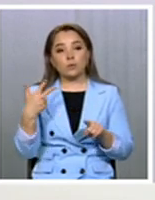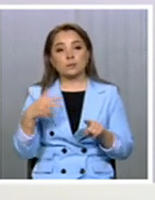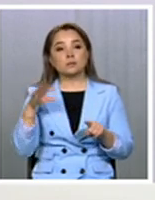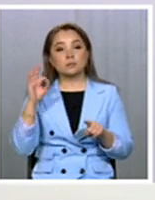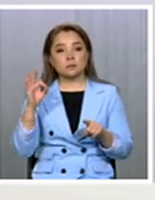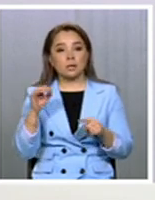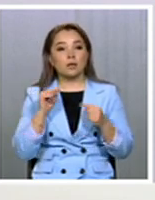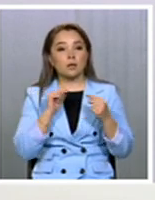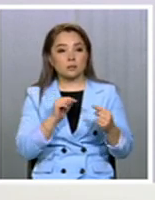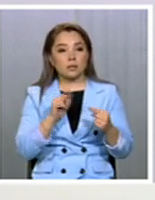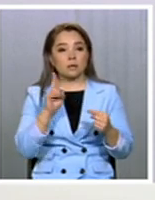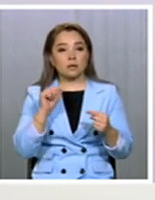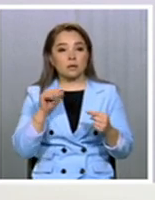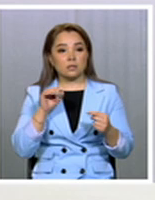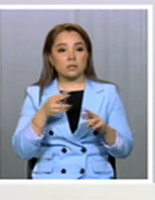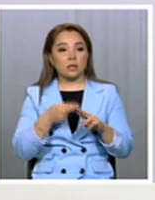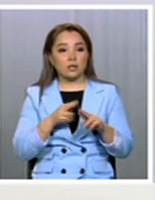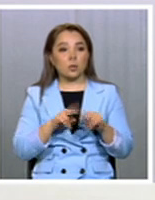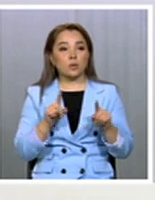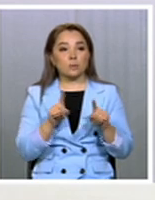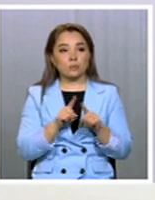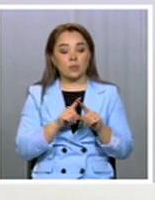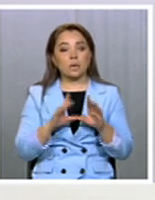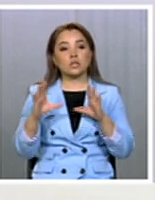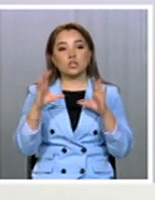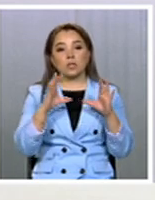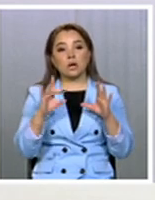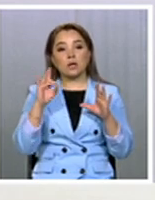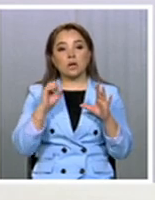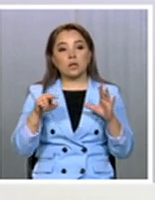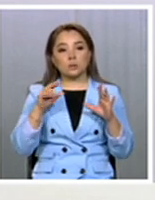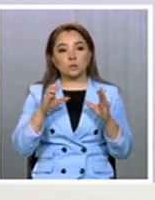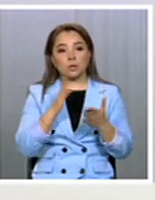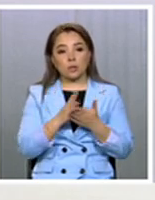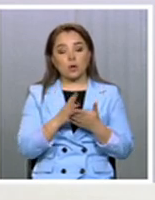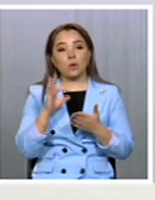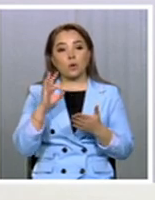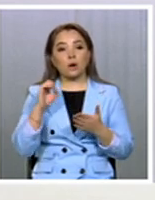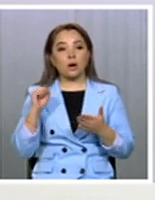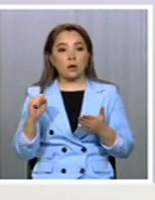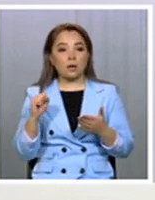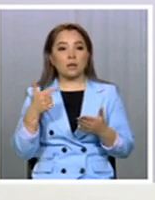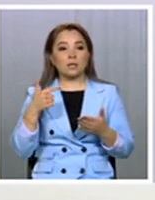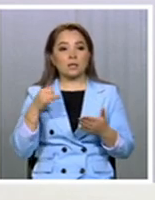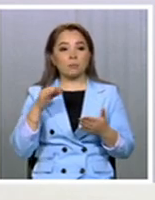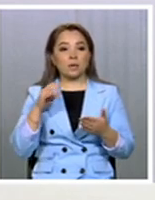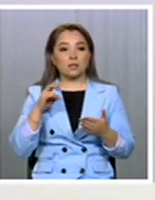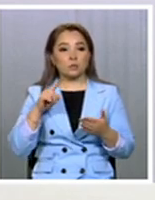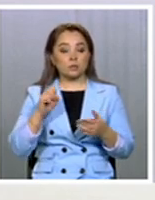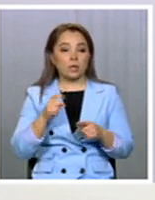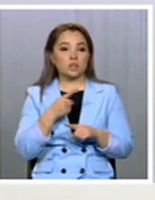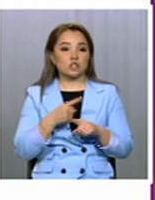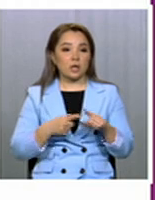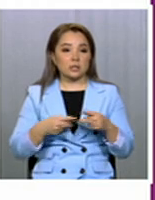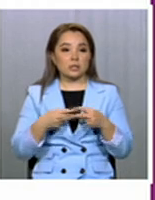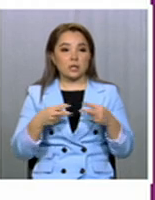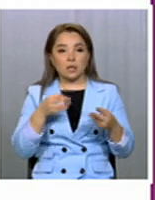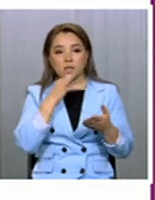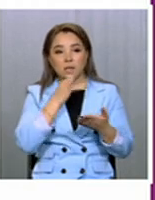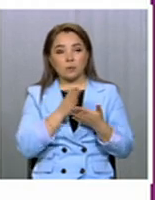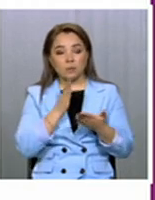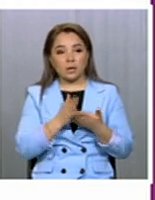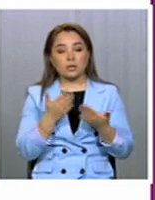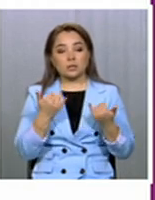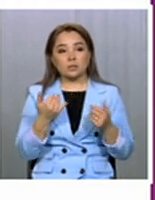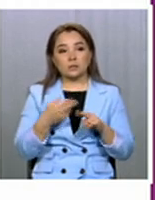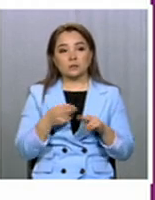қарсы жатқан катет, яғни осы шеңбердің радиусы ОА гипотенузаның жартысына тең болады.